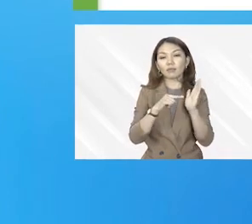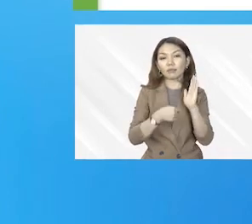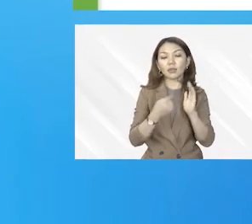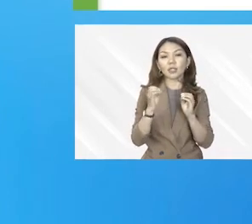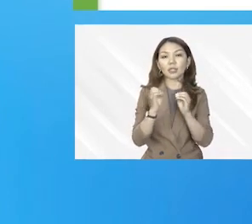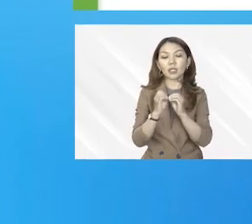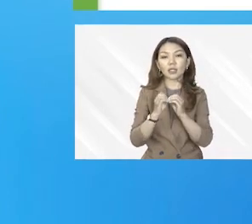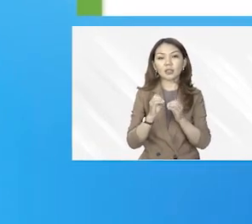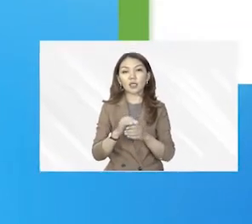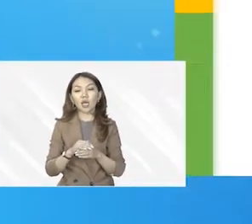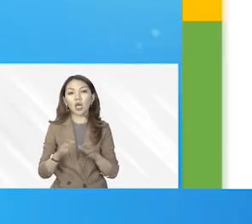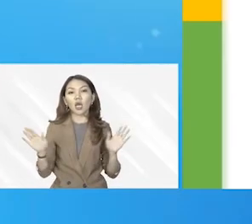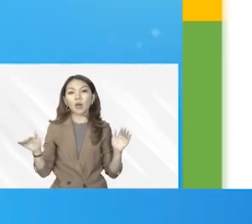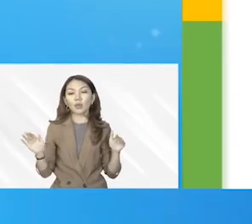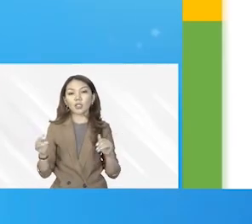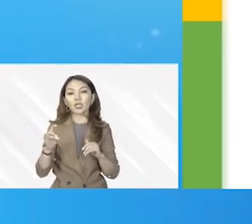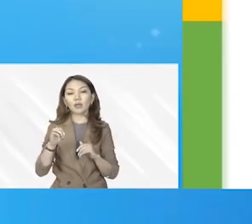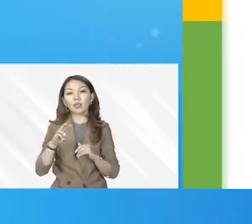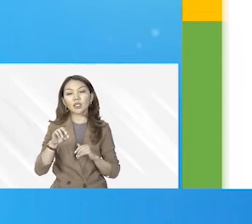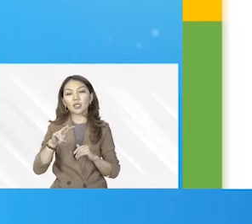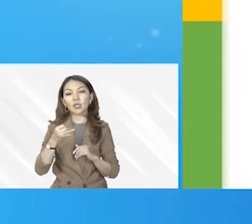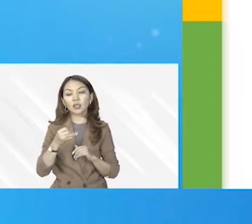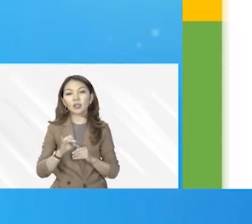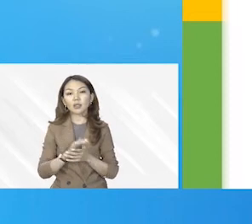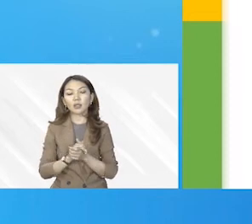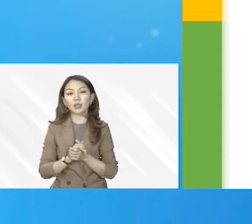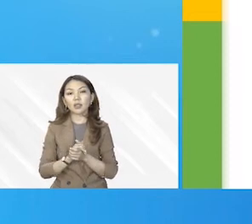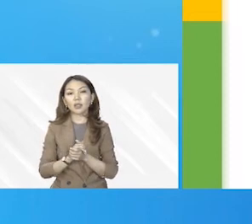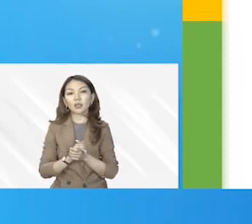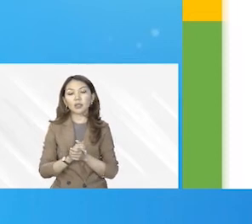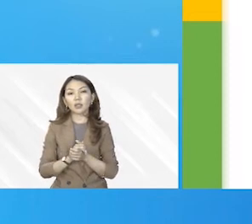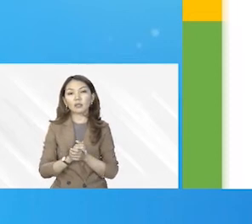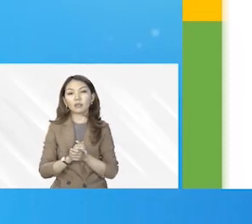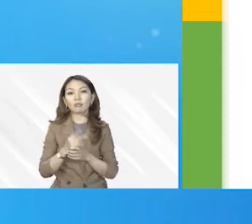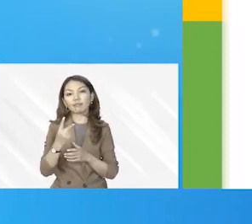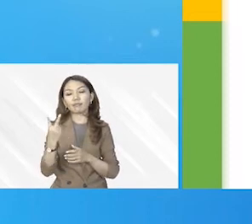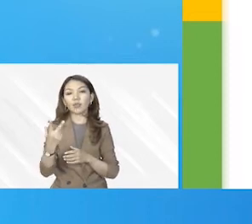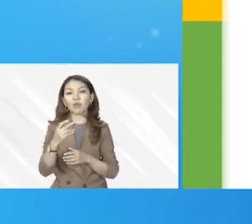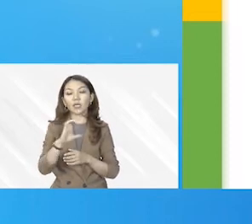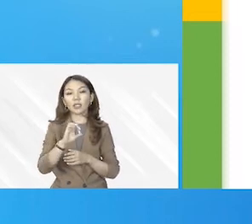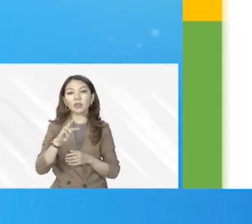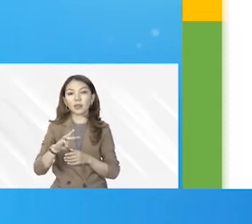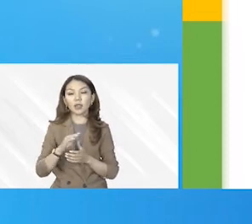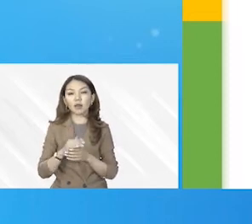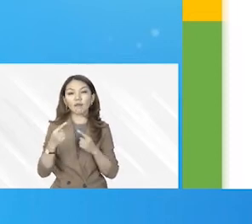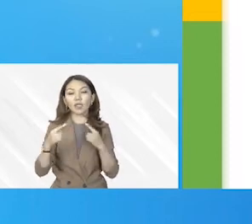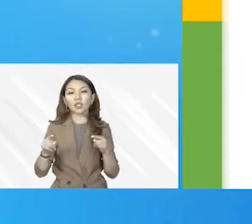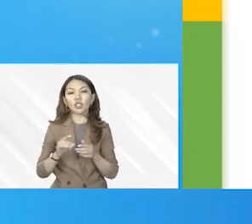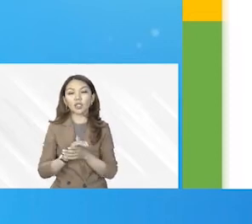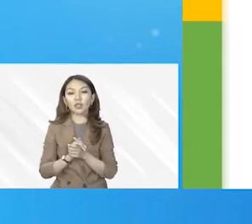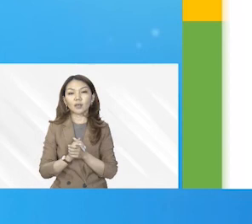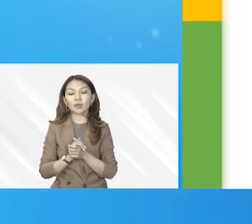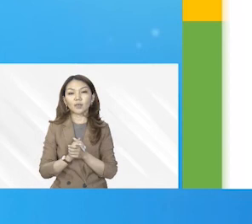у рептилий и птиц достигают нескольких сантиметров. В отличие от яйцеклеток,